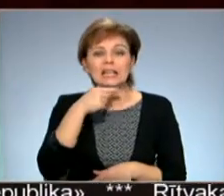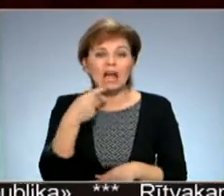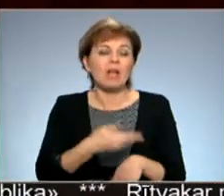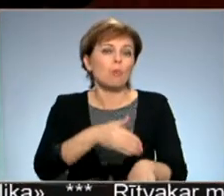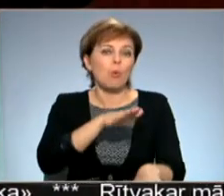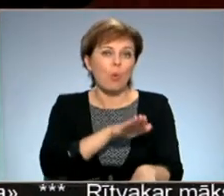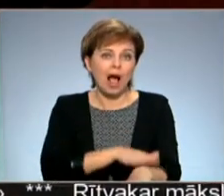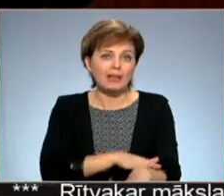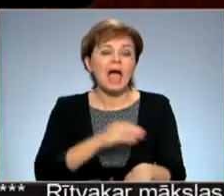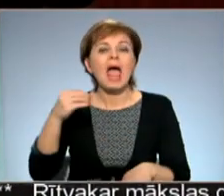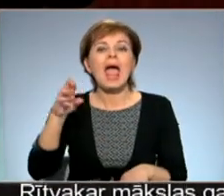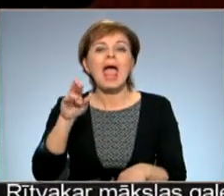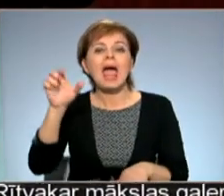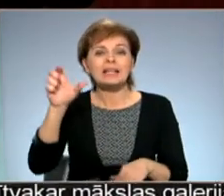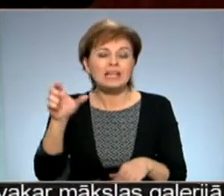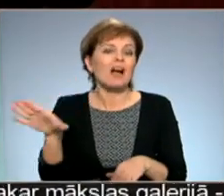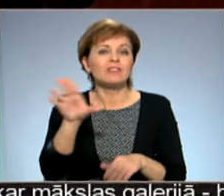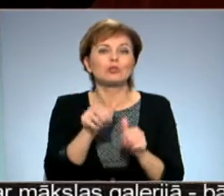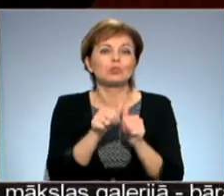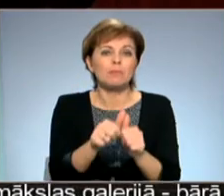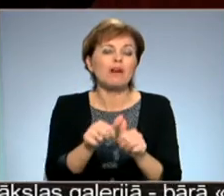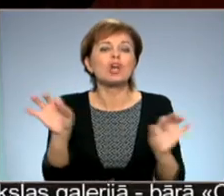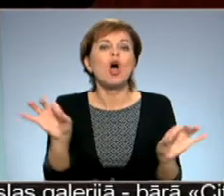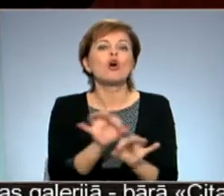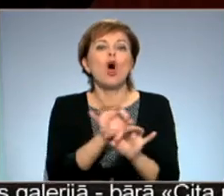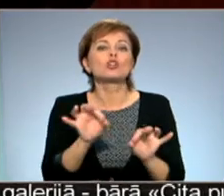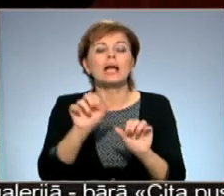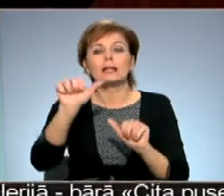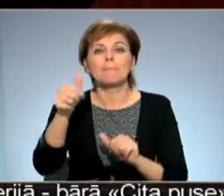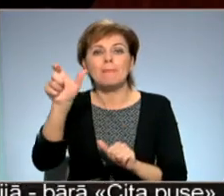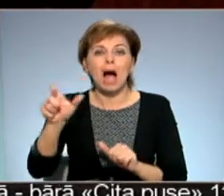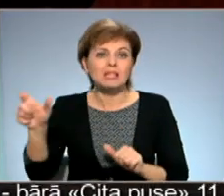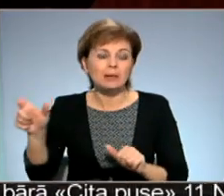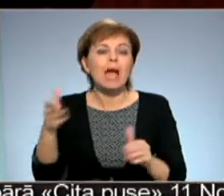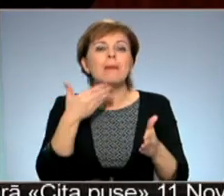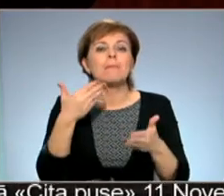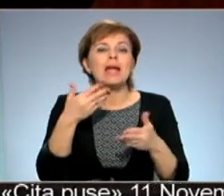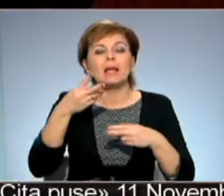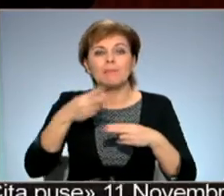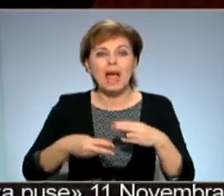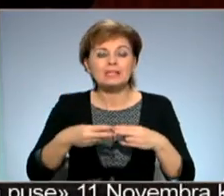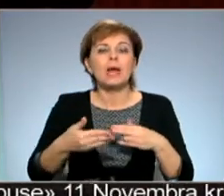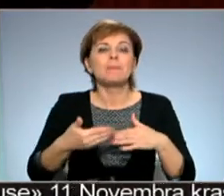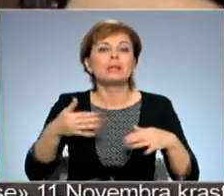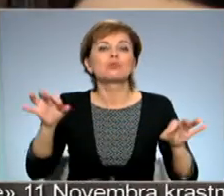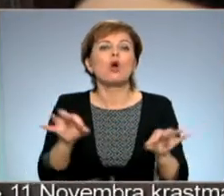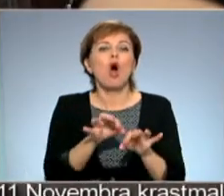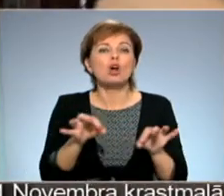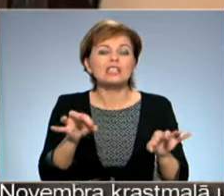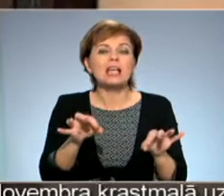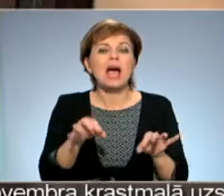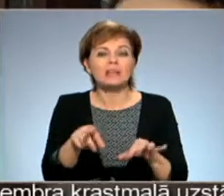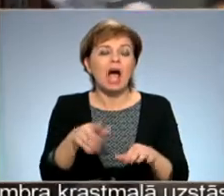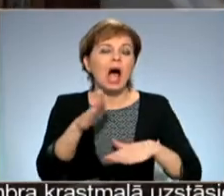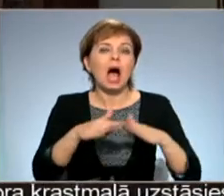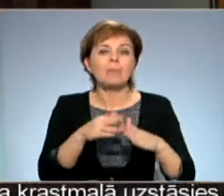Polijā. Ērika pavada gandrīz visus koncerta māksliniekus, tāpēc viņai mēģinājums beidzas īsu brīdi pirms koncerta sākuma. Viņa savā amatā